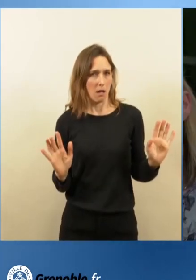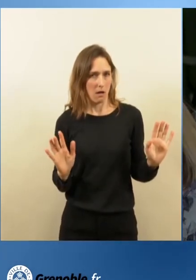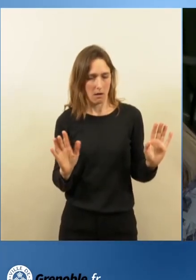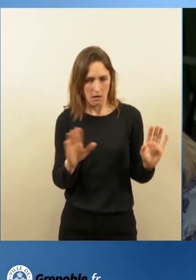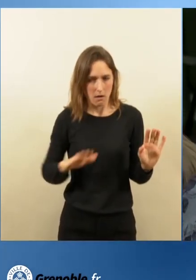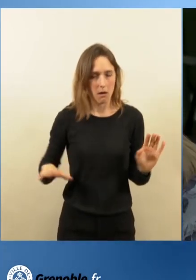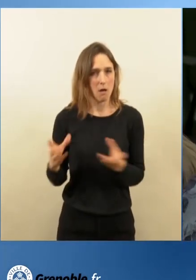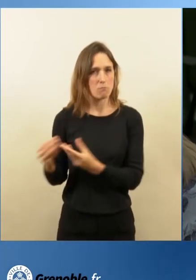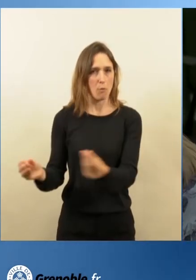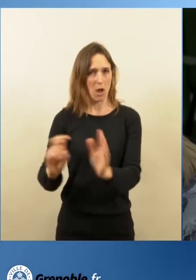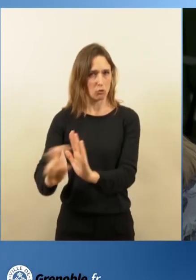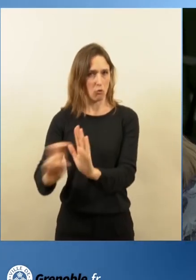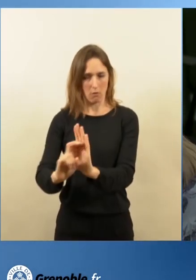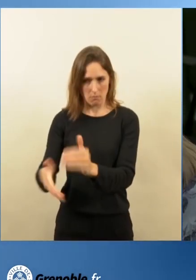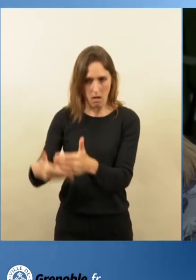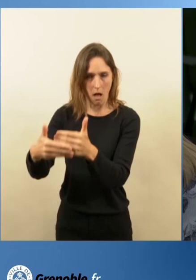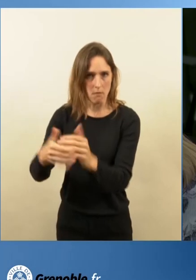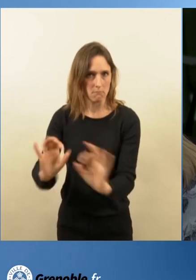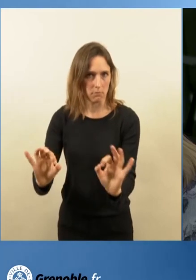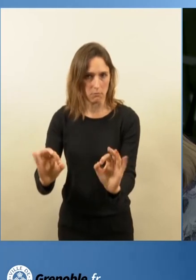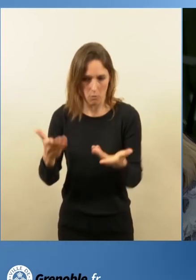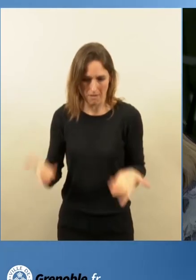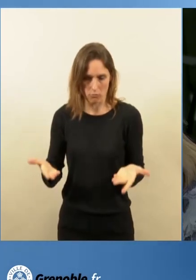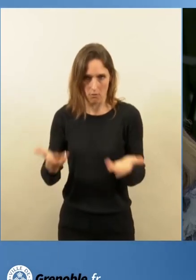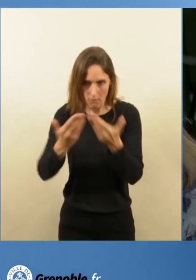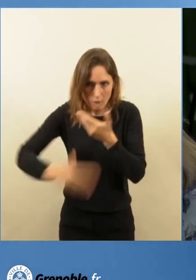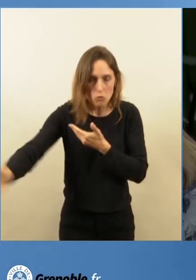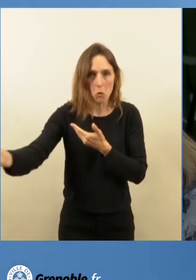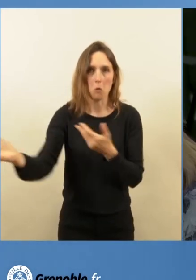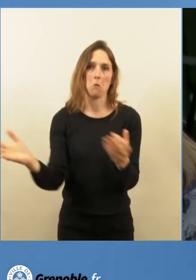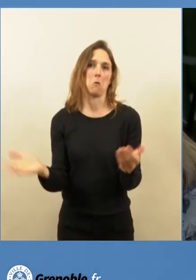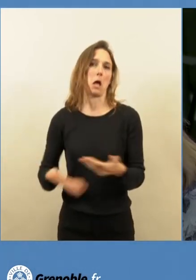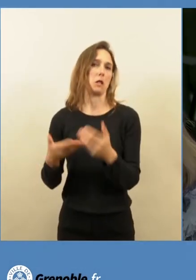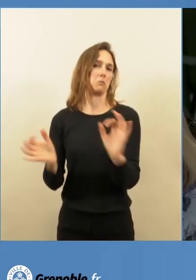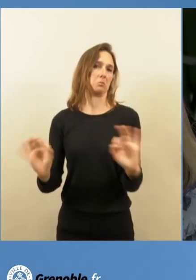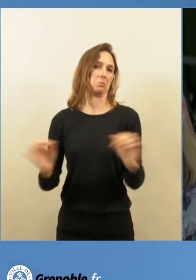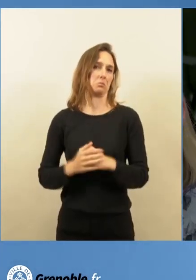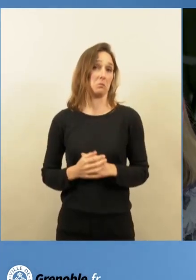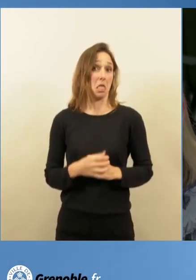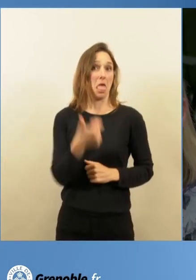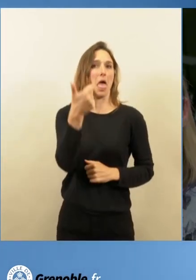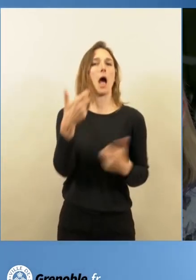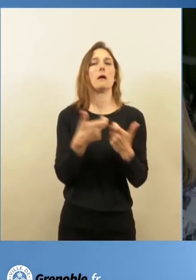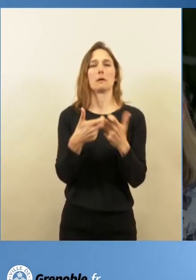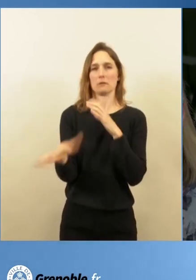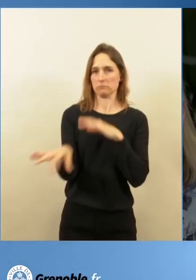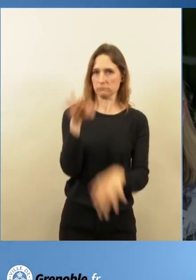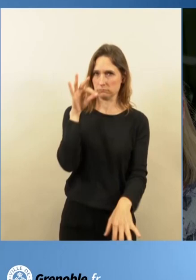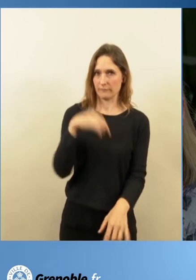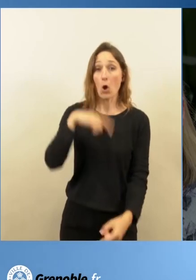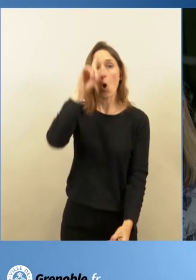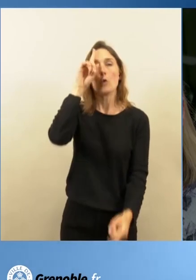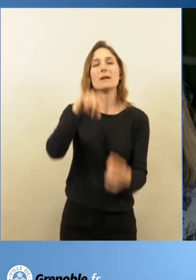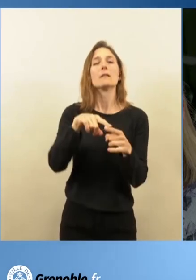les Grenoblois pour le présent et même pour l'avenir et je ne prendrai qu'un exemple celui de l'objectif de neutralité